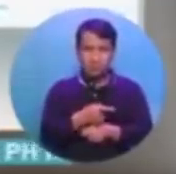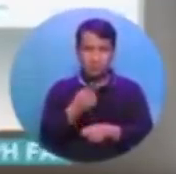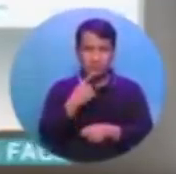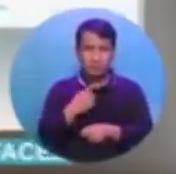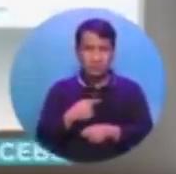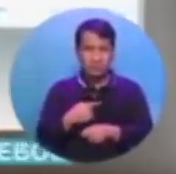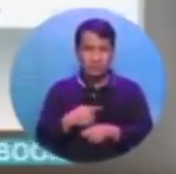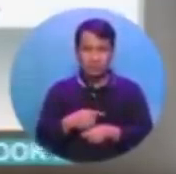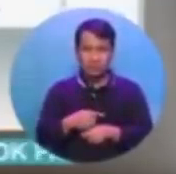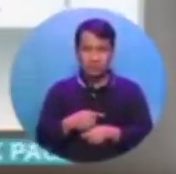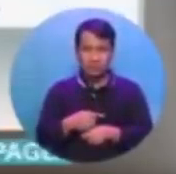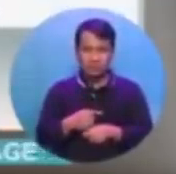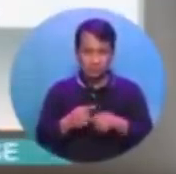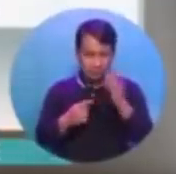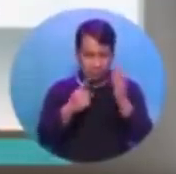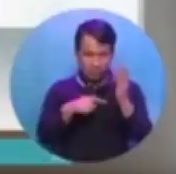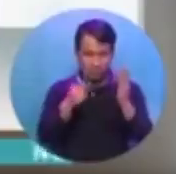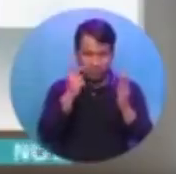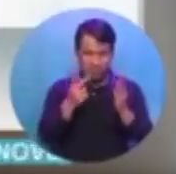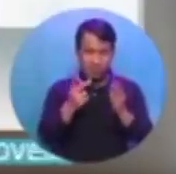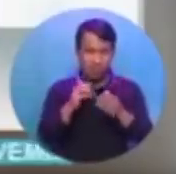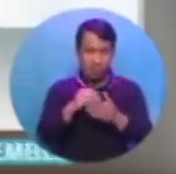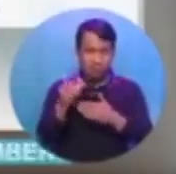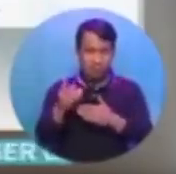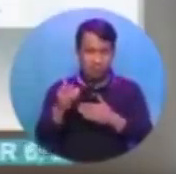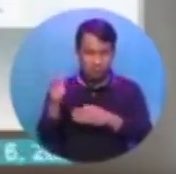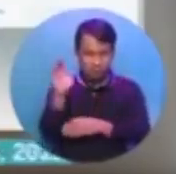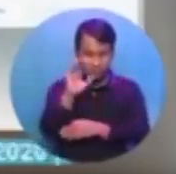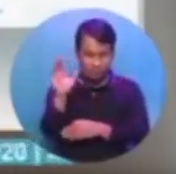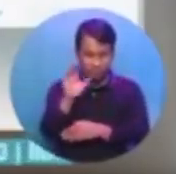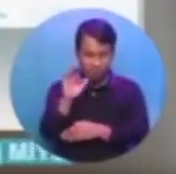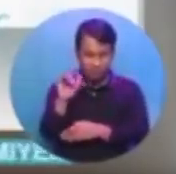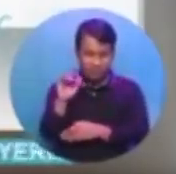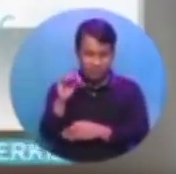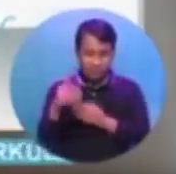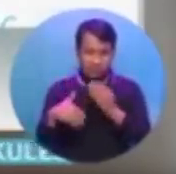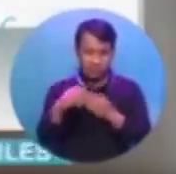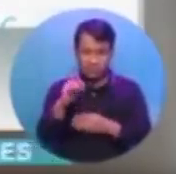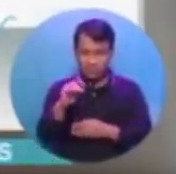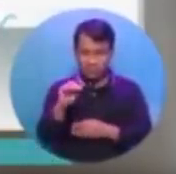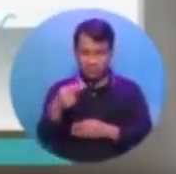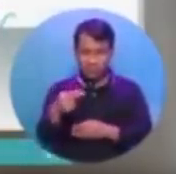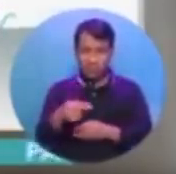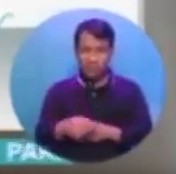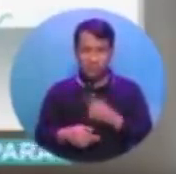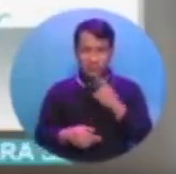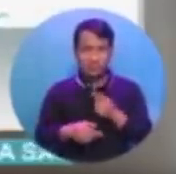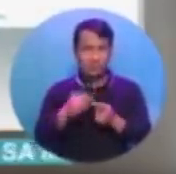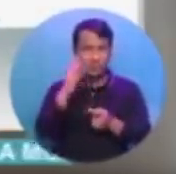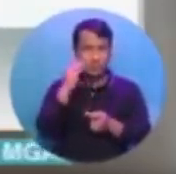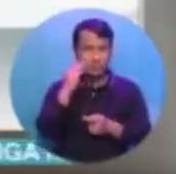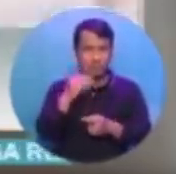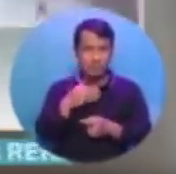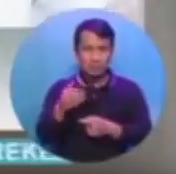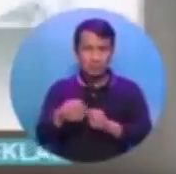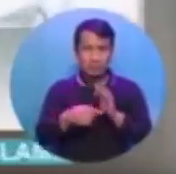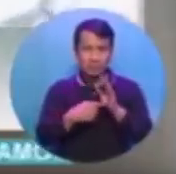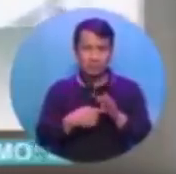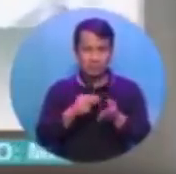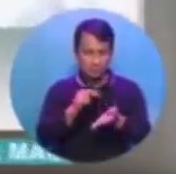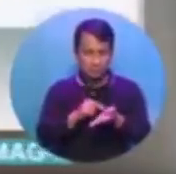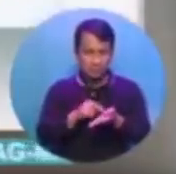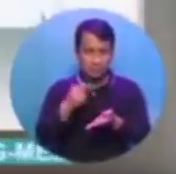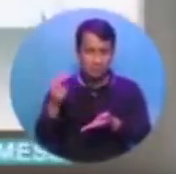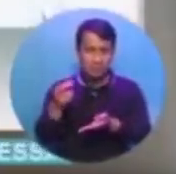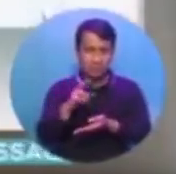eh, swertihan na lang daw kung, ano, kung Pasko or bagong taon maibigay kapag DOH. Kasi po naranasan ko na rin po mag-nurse po dyan eh,